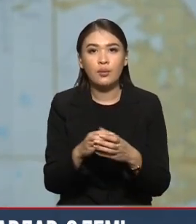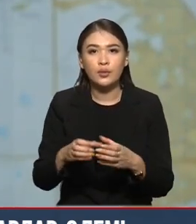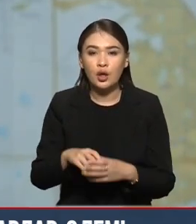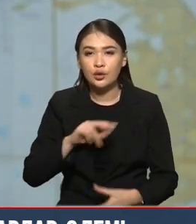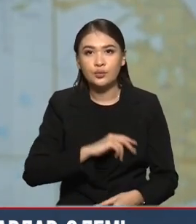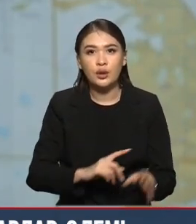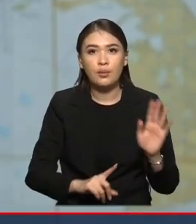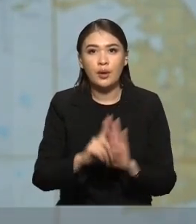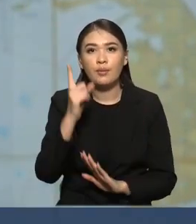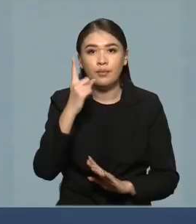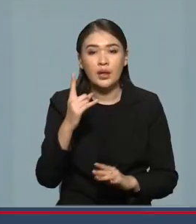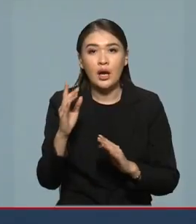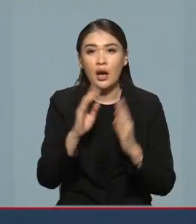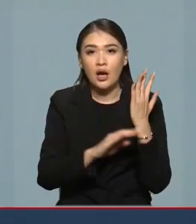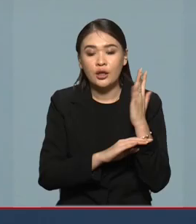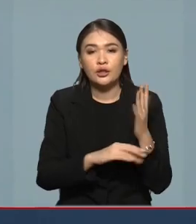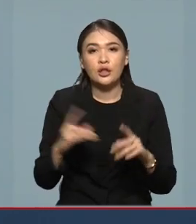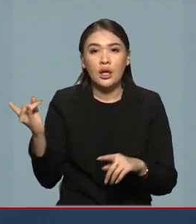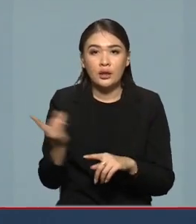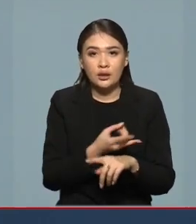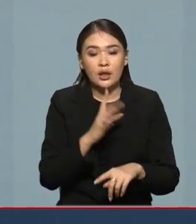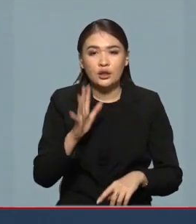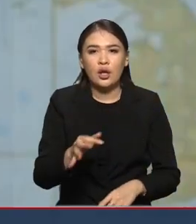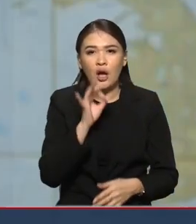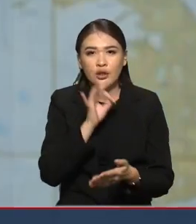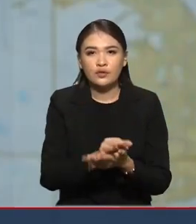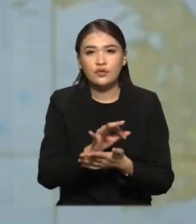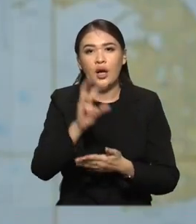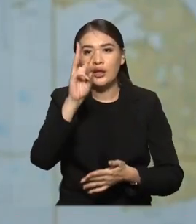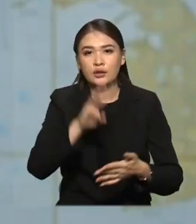бастап кетті. Бір ағашты кесіп алсаңыз да әкімшілік жауапкершілікке тартылып, айыппұл арқалайтын боласыз.